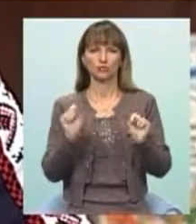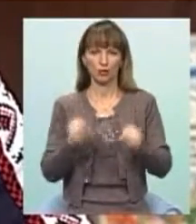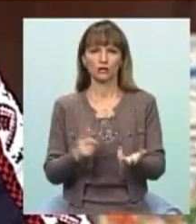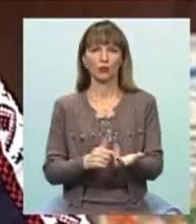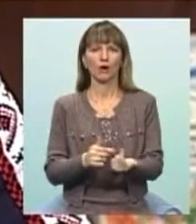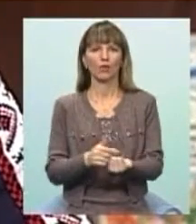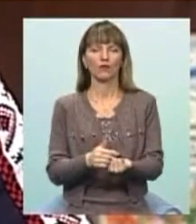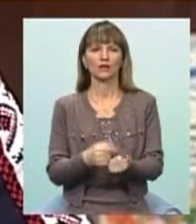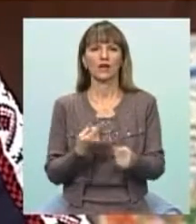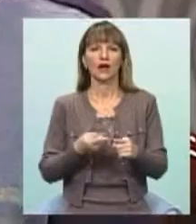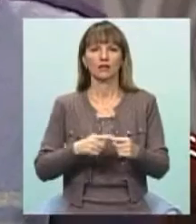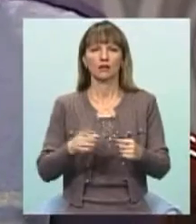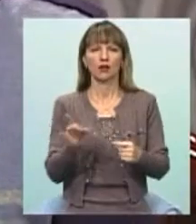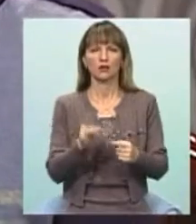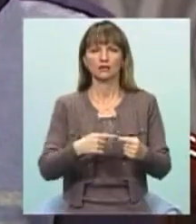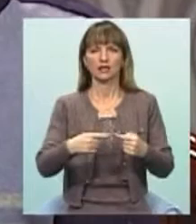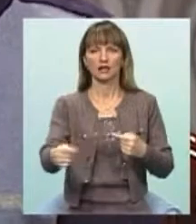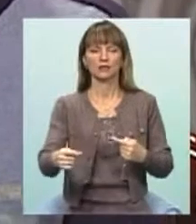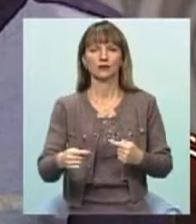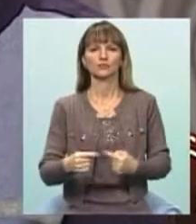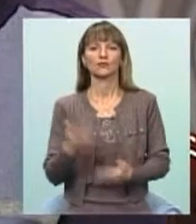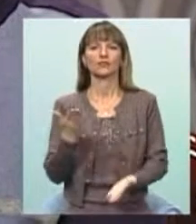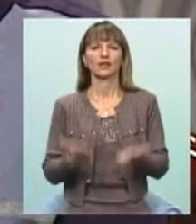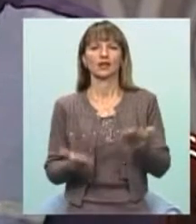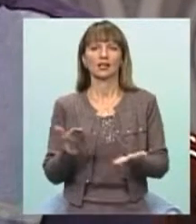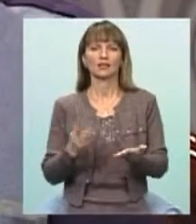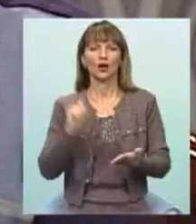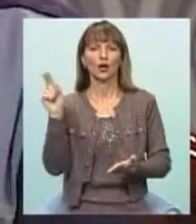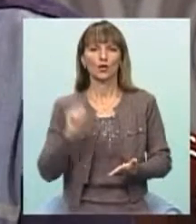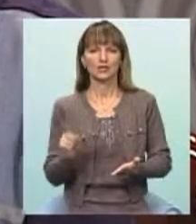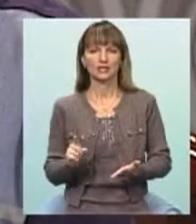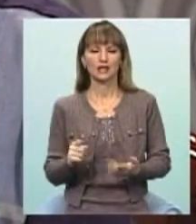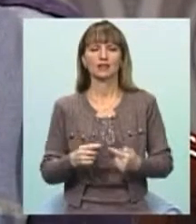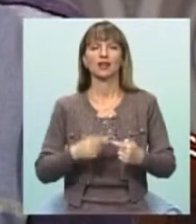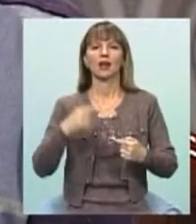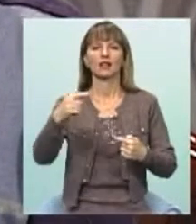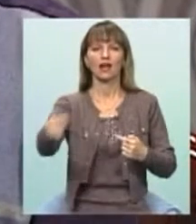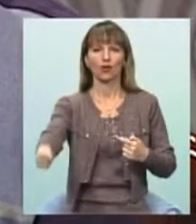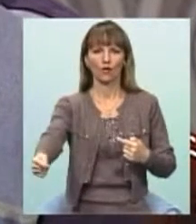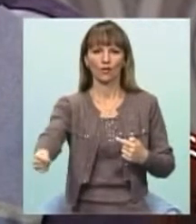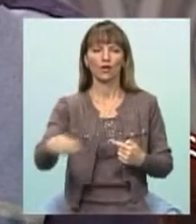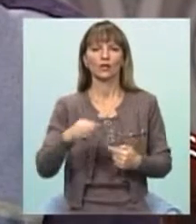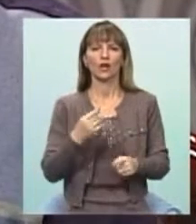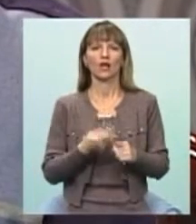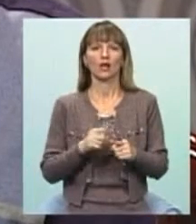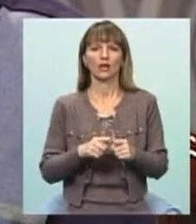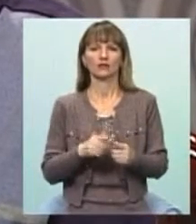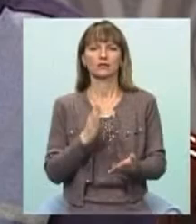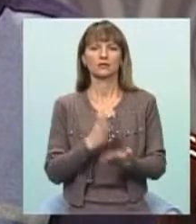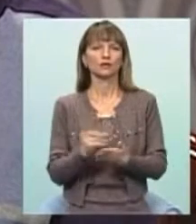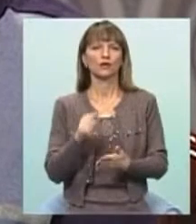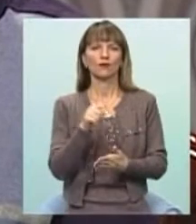порахувати цю відстань? Ну, якщо гроза далеко, то це значить, що